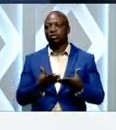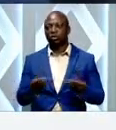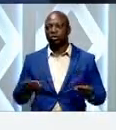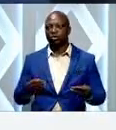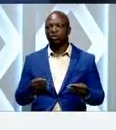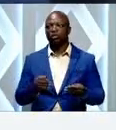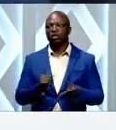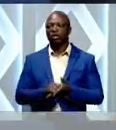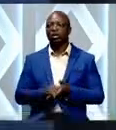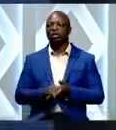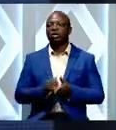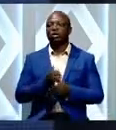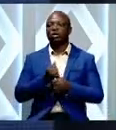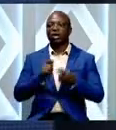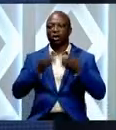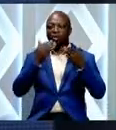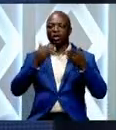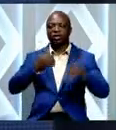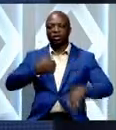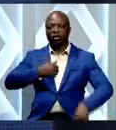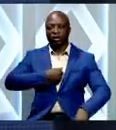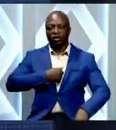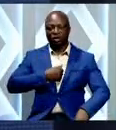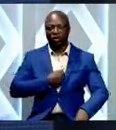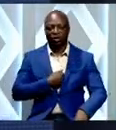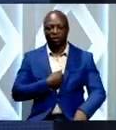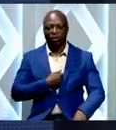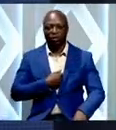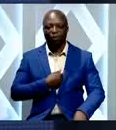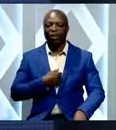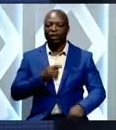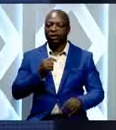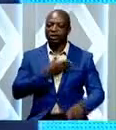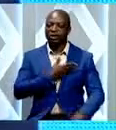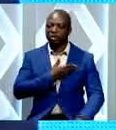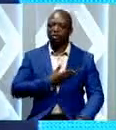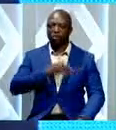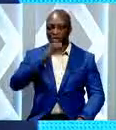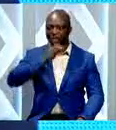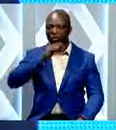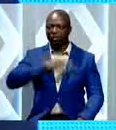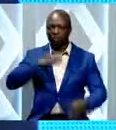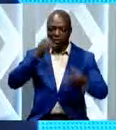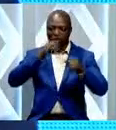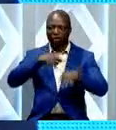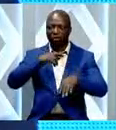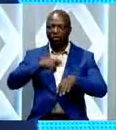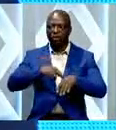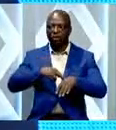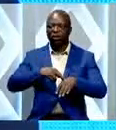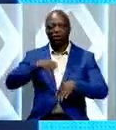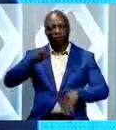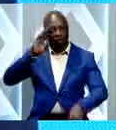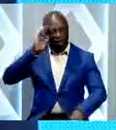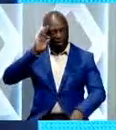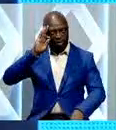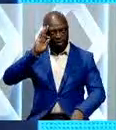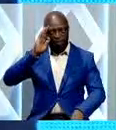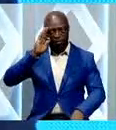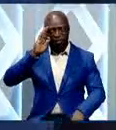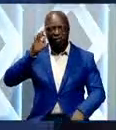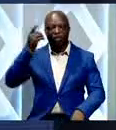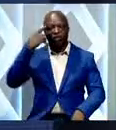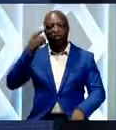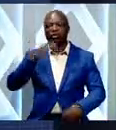africains. Je tiens à remercier personnellement et très sincèrement Son Excellence Monsieur le Président de la République, Faure Niasimbi, pour